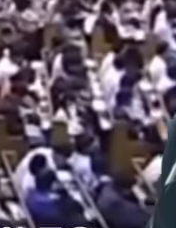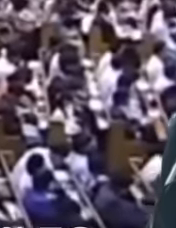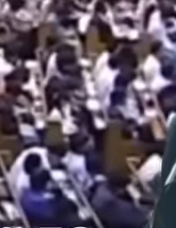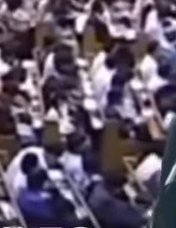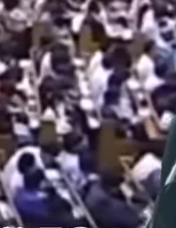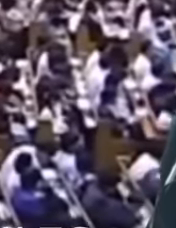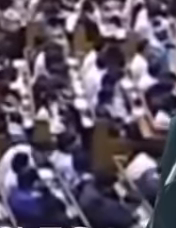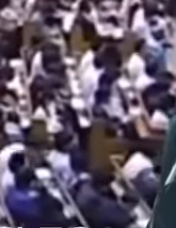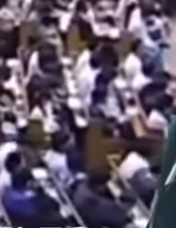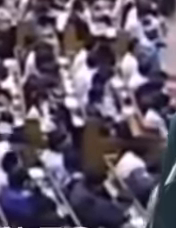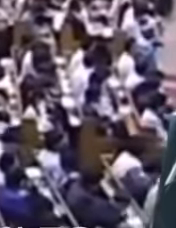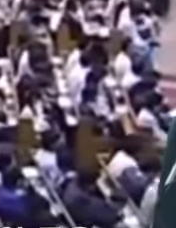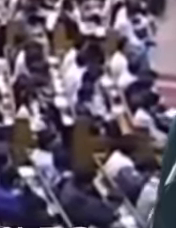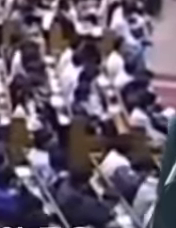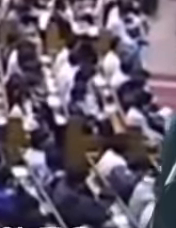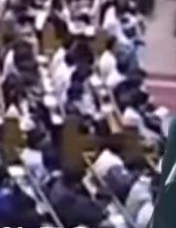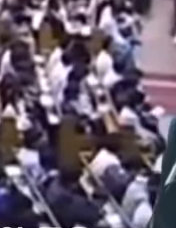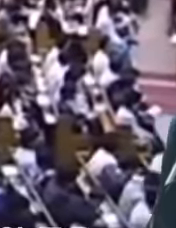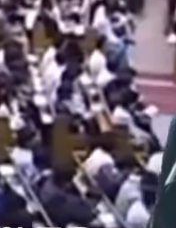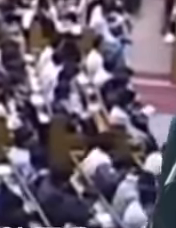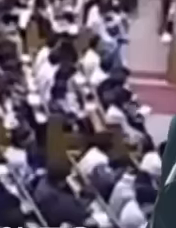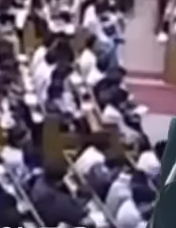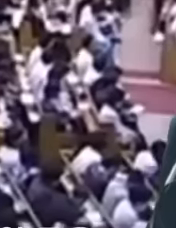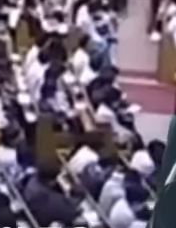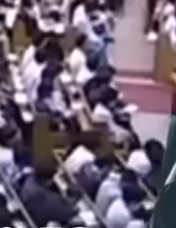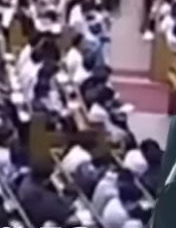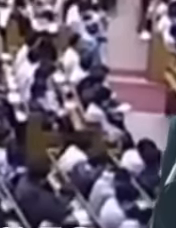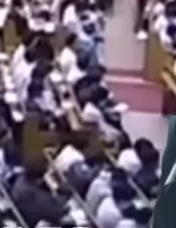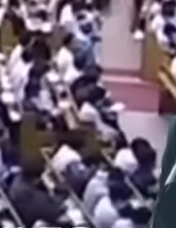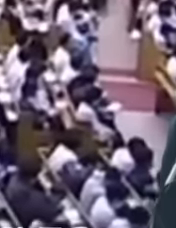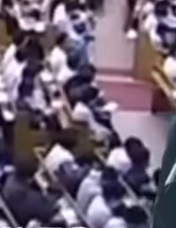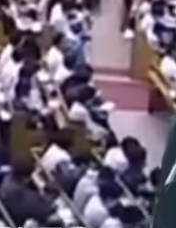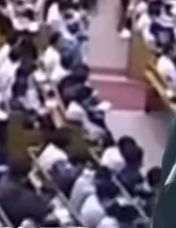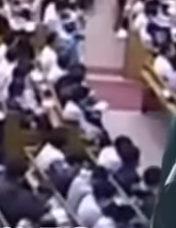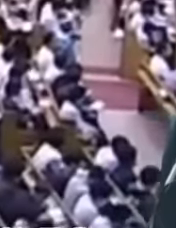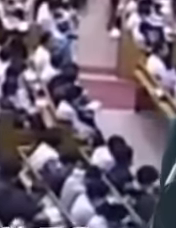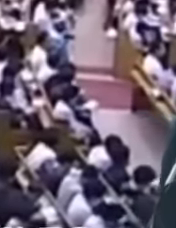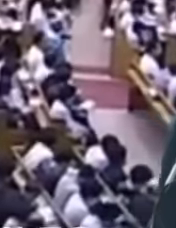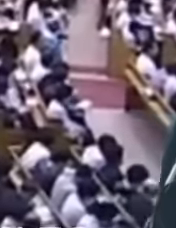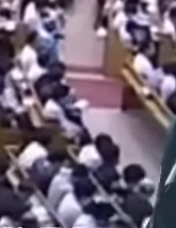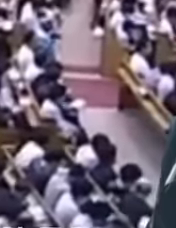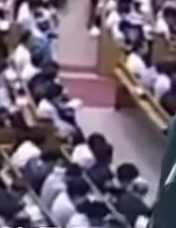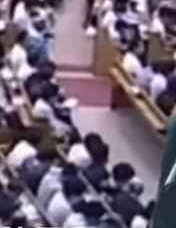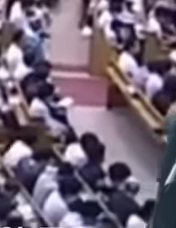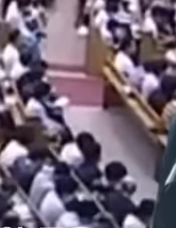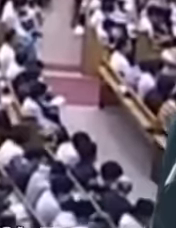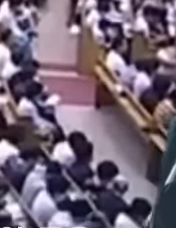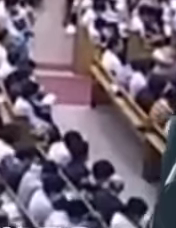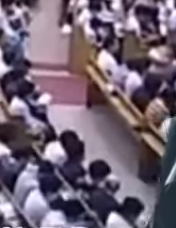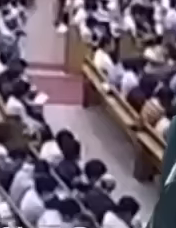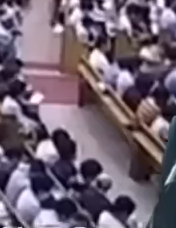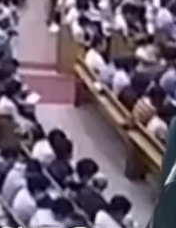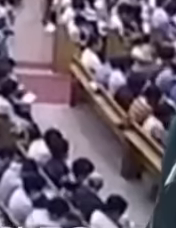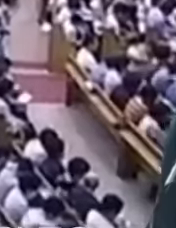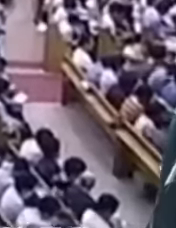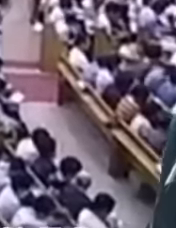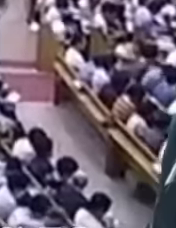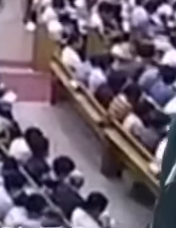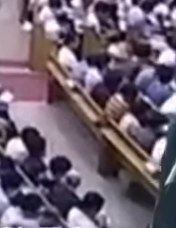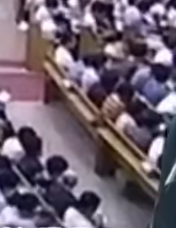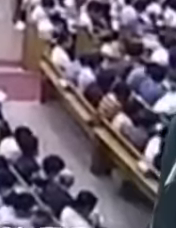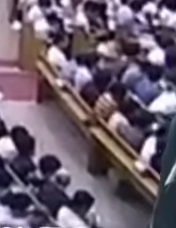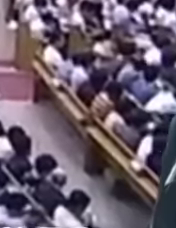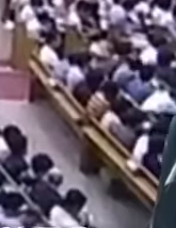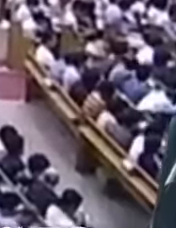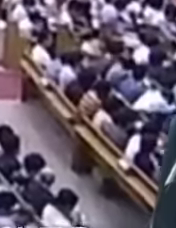소명을 주셔서 그 입에 붓을 물고 그림을 그리고 글씨를 쓰고 싶은 간절한 마음이 생겨나게 했는 것입니다. 처음에는 입술이